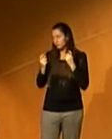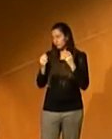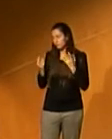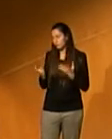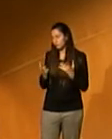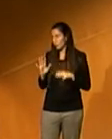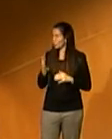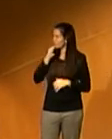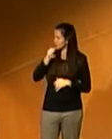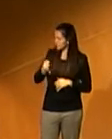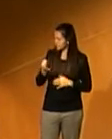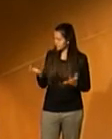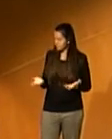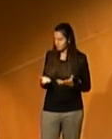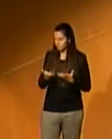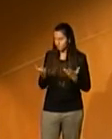comment dire,